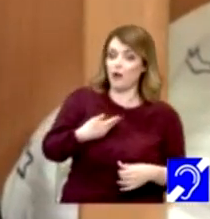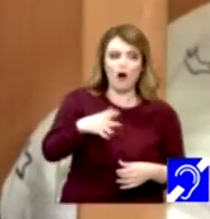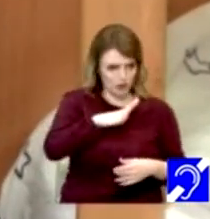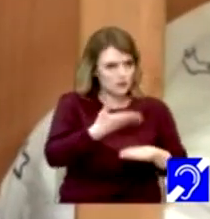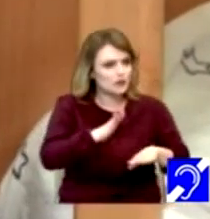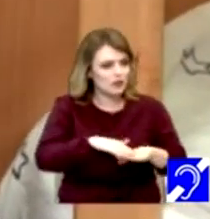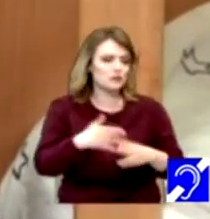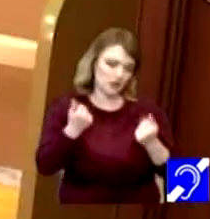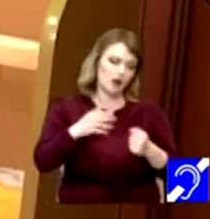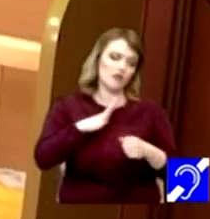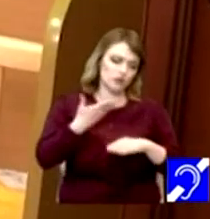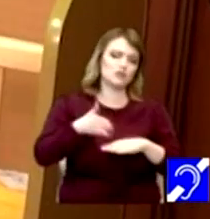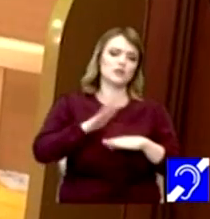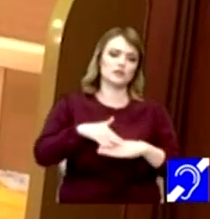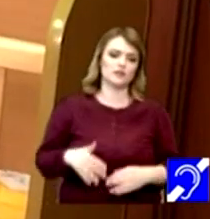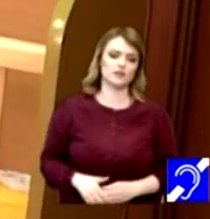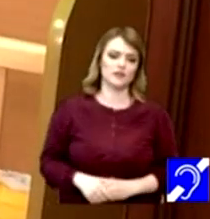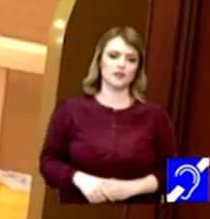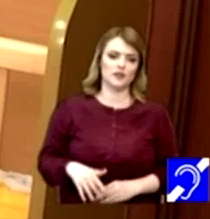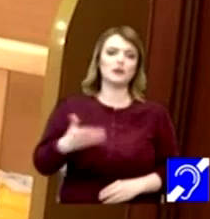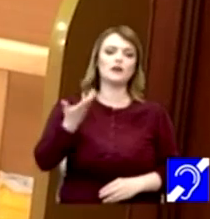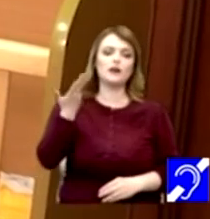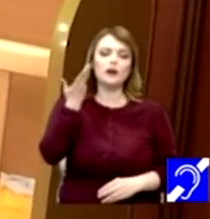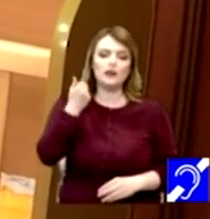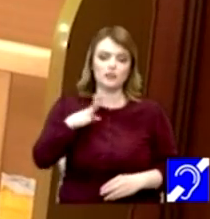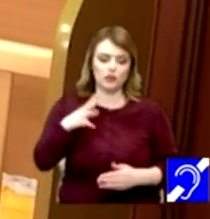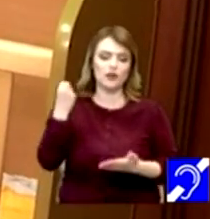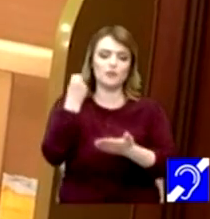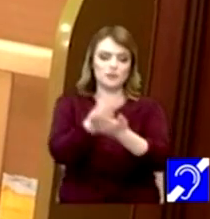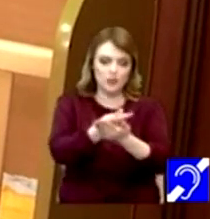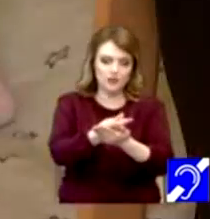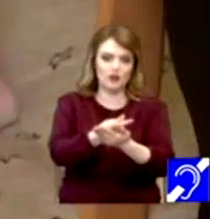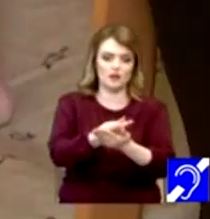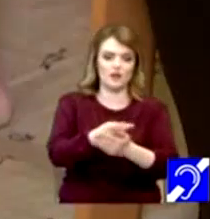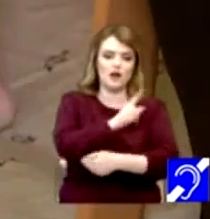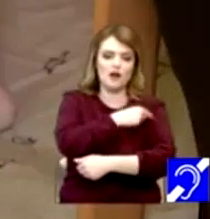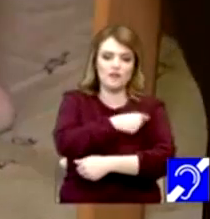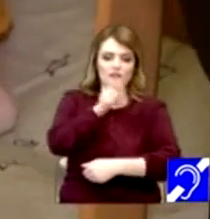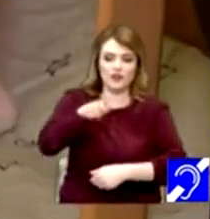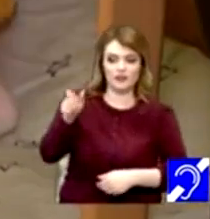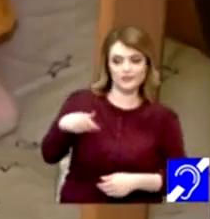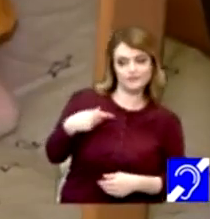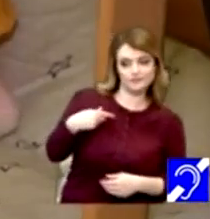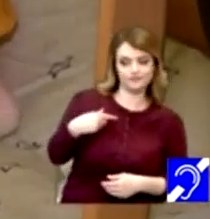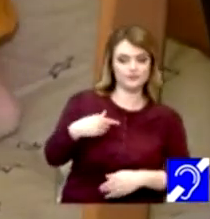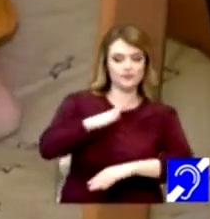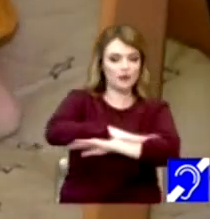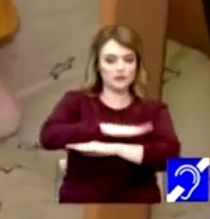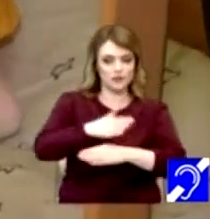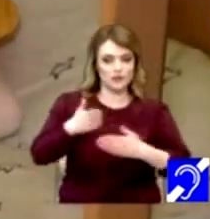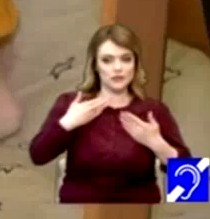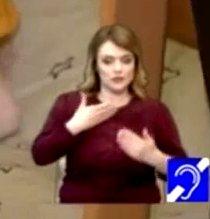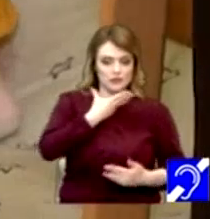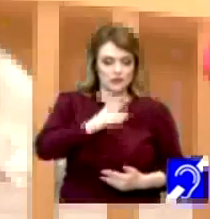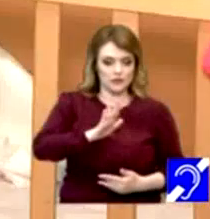greu, foarte greu. Chiar și în spital, când s-a născut, medicii, adică cumva se comportă urât, ei